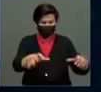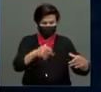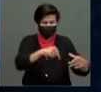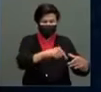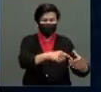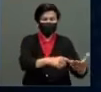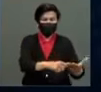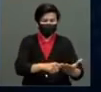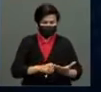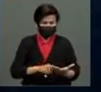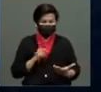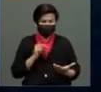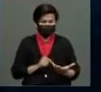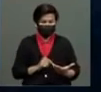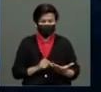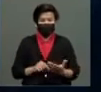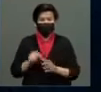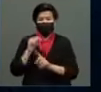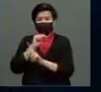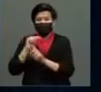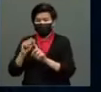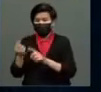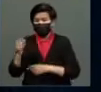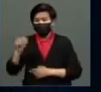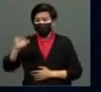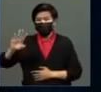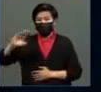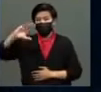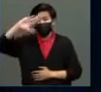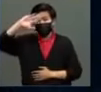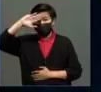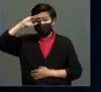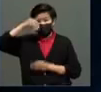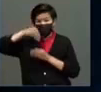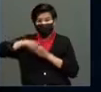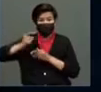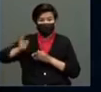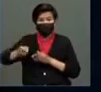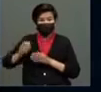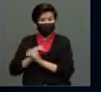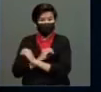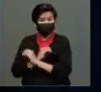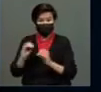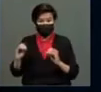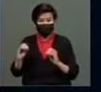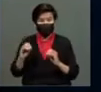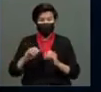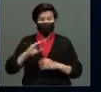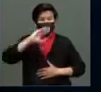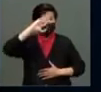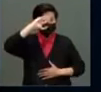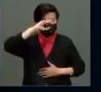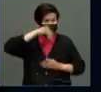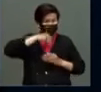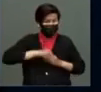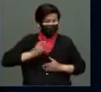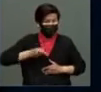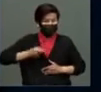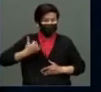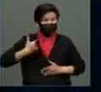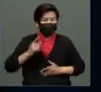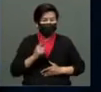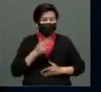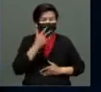แต่ 14% ไม่มีโรคประจำตัวนะครับโรคประจำตัวที่เจอเยอะที่สุดคือเบาหวานความดันที่เราเคยบอกกันไว้น